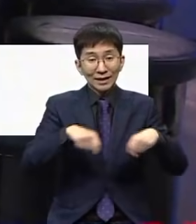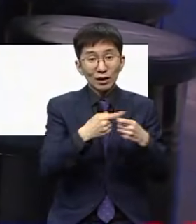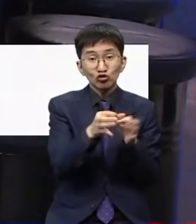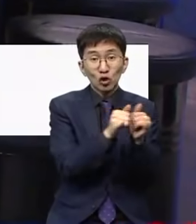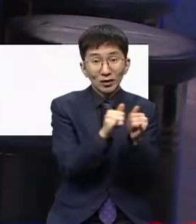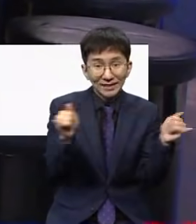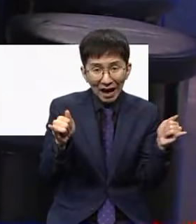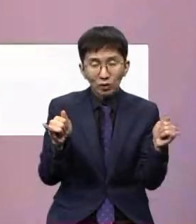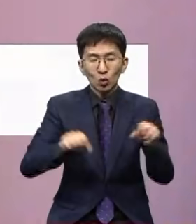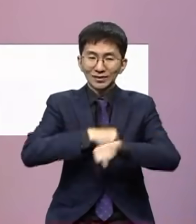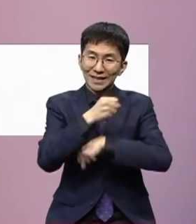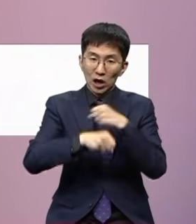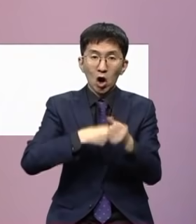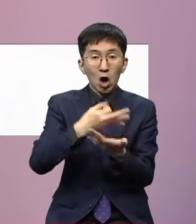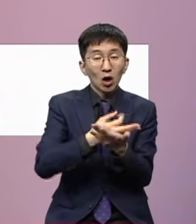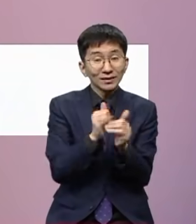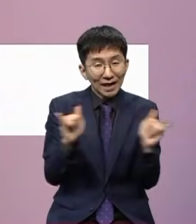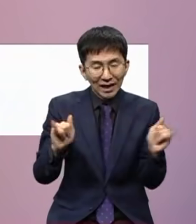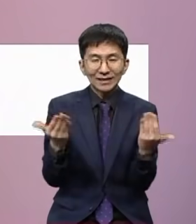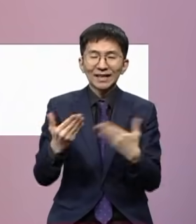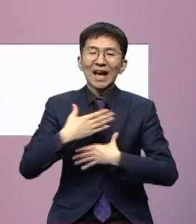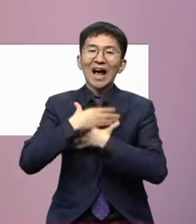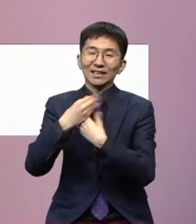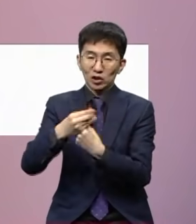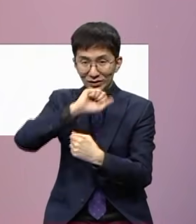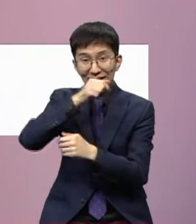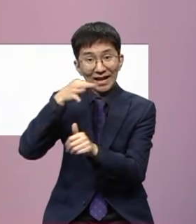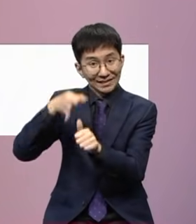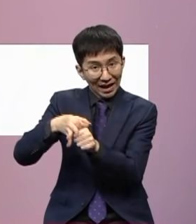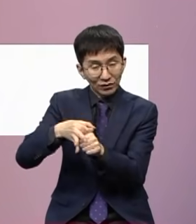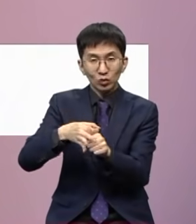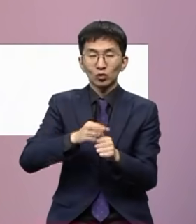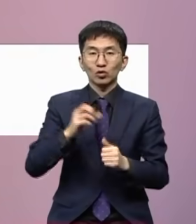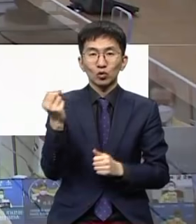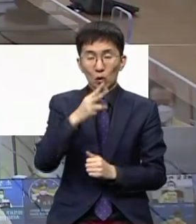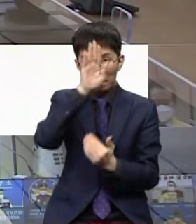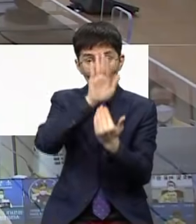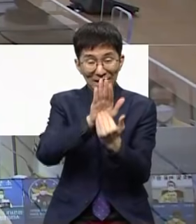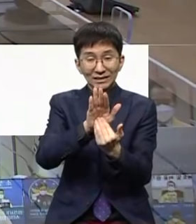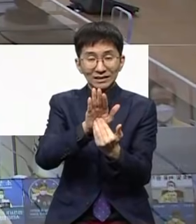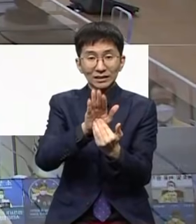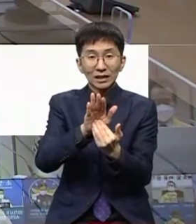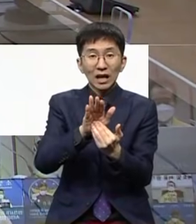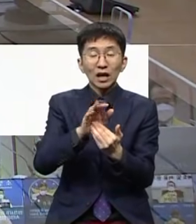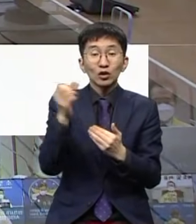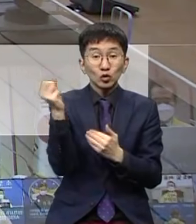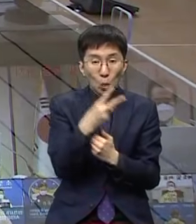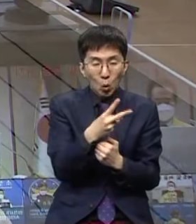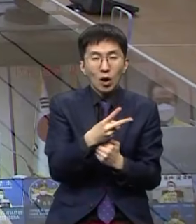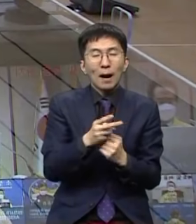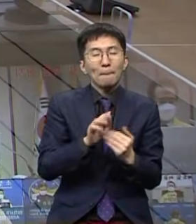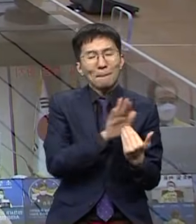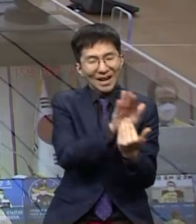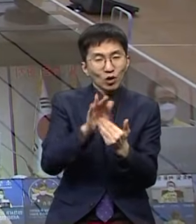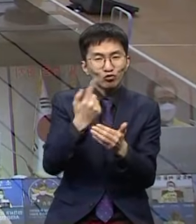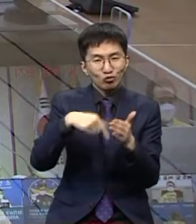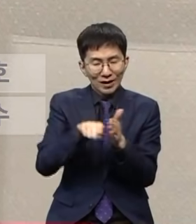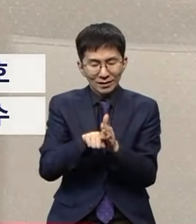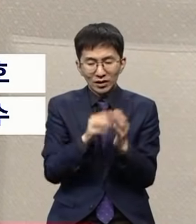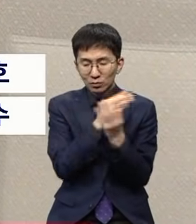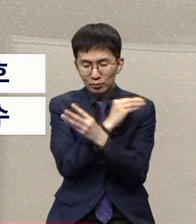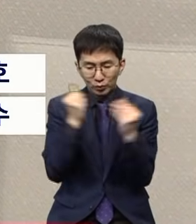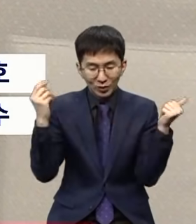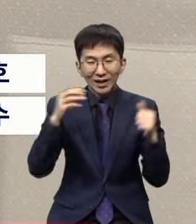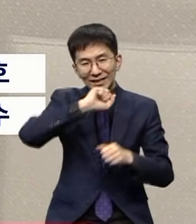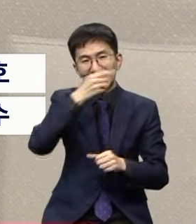지원뿐 아니라 일자리 안정예산, 백신과 방역 비용이 포함될 예정입니다. 다만 정부는 그간 방역 수칙을